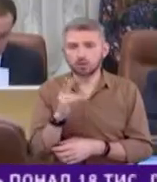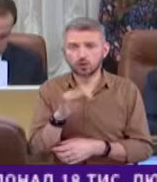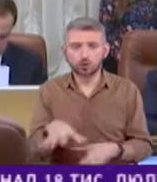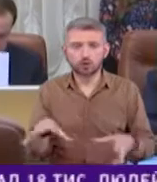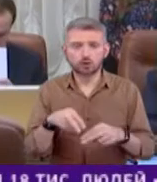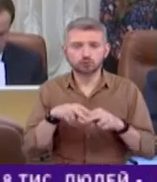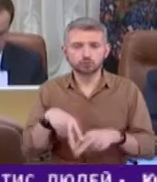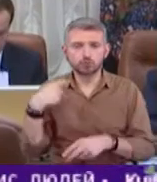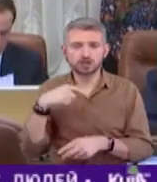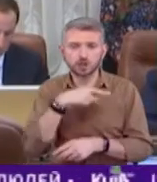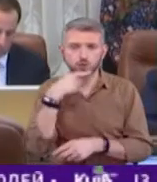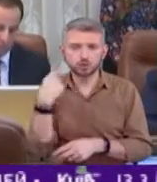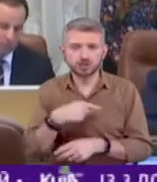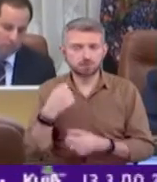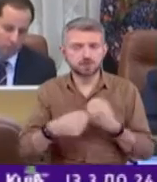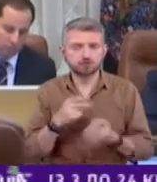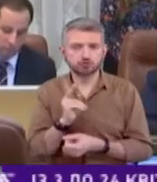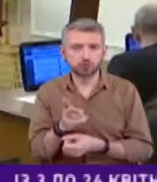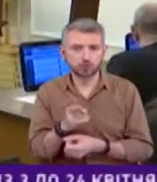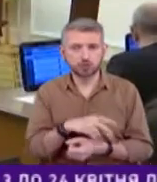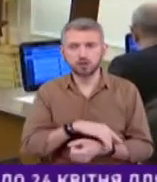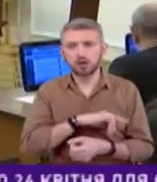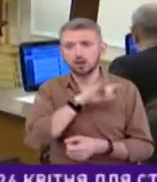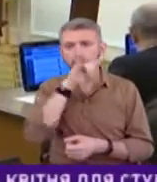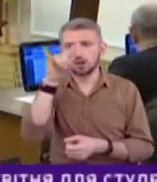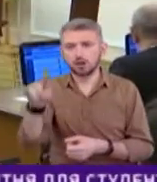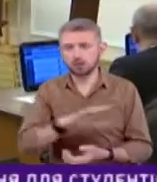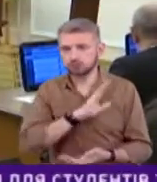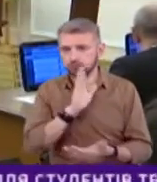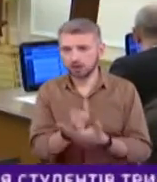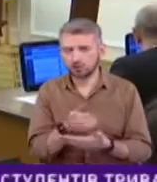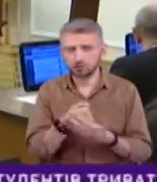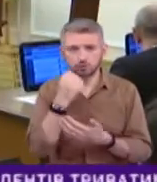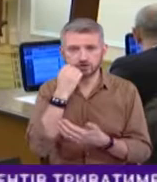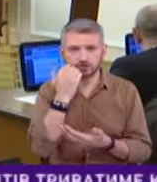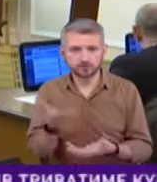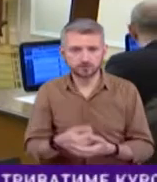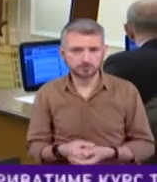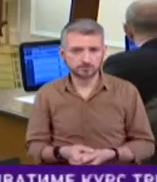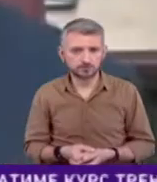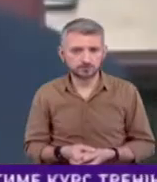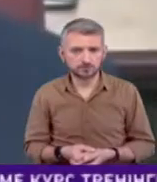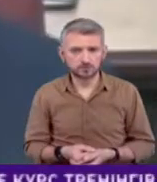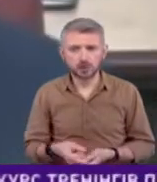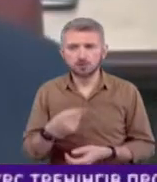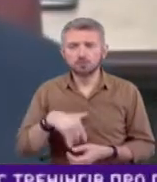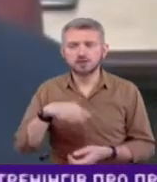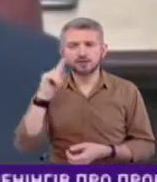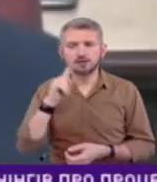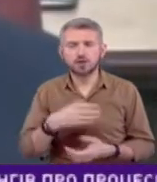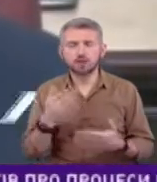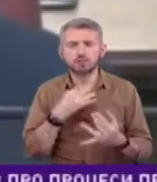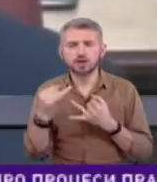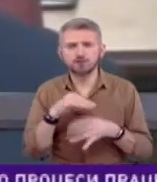кумом президента Росії Віктором Медведчуком здійснили прямий переліт до Москви. Ми всі знаємо, які